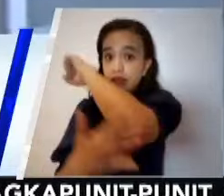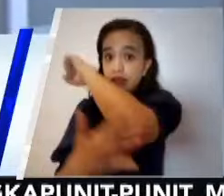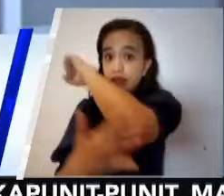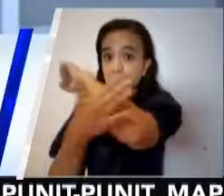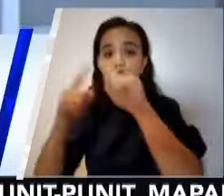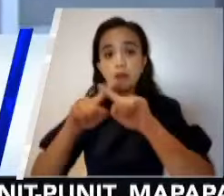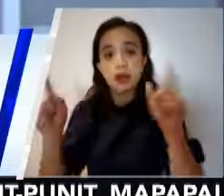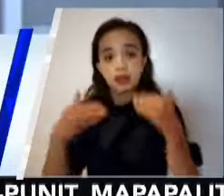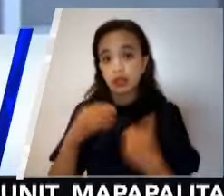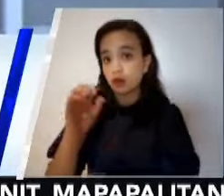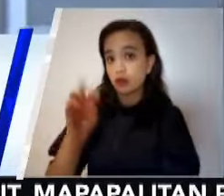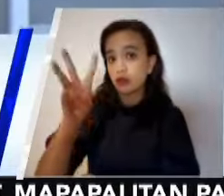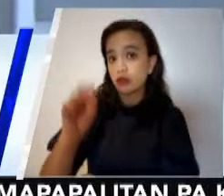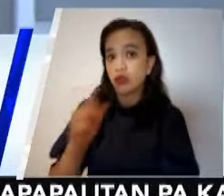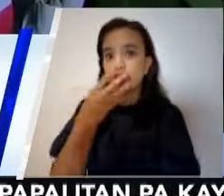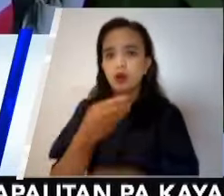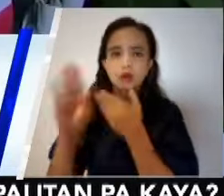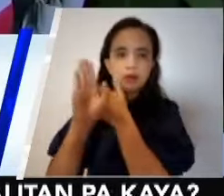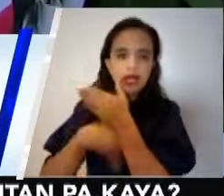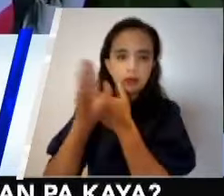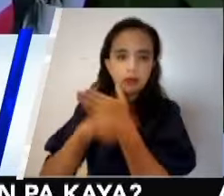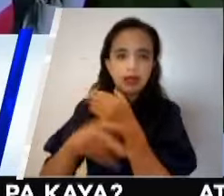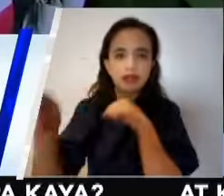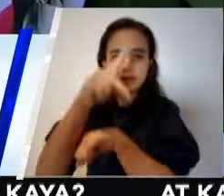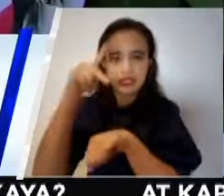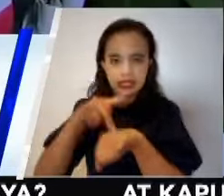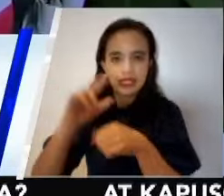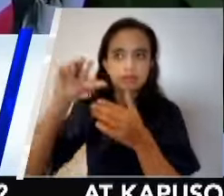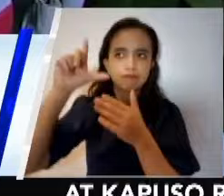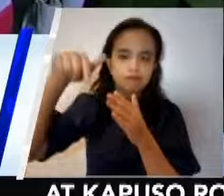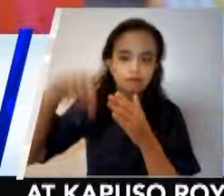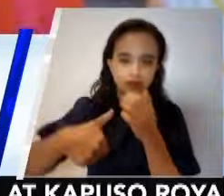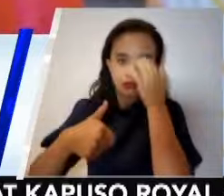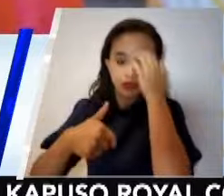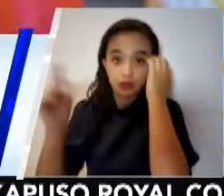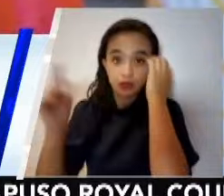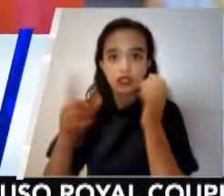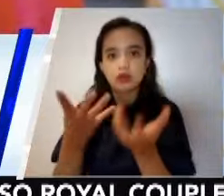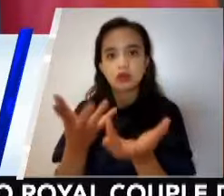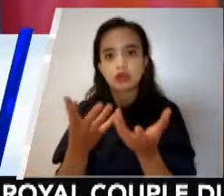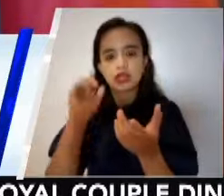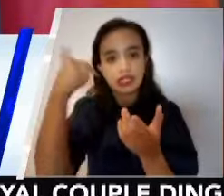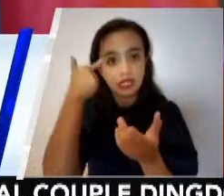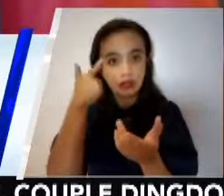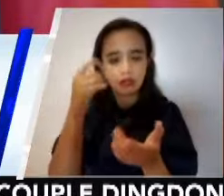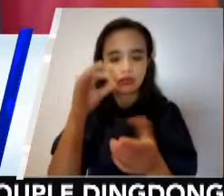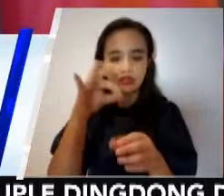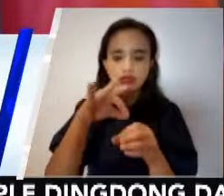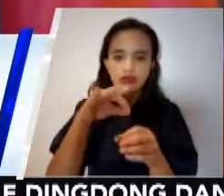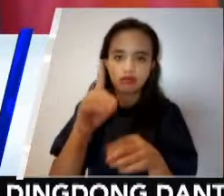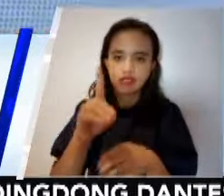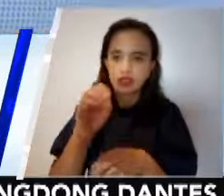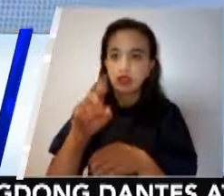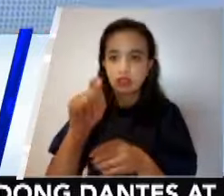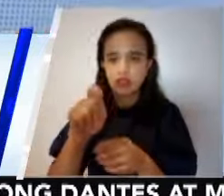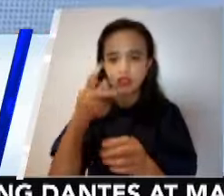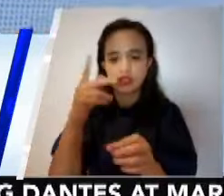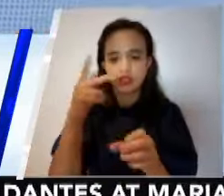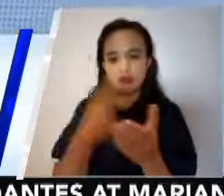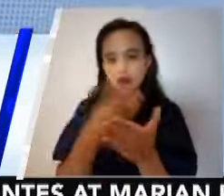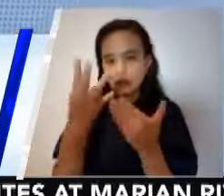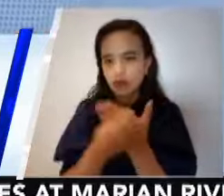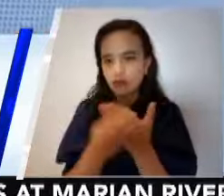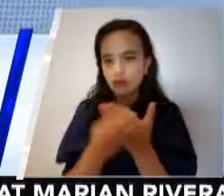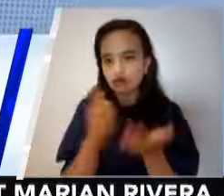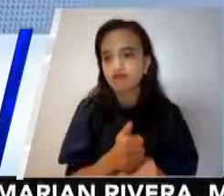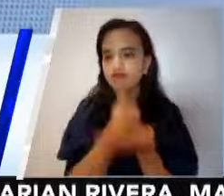na bumabalik din sa bansa kalaunan. Silang nais tulungan ng programa ng Department of Tourism at Department of Migrant Workers, ang